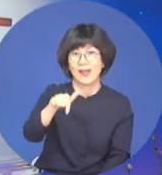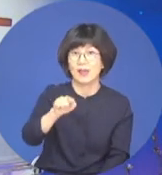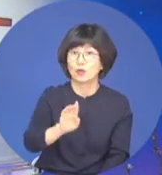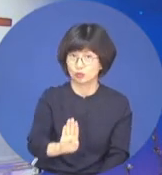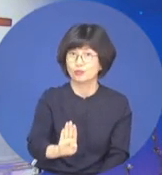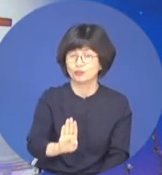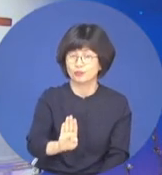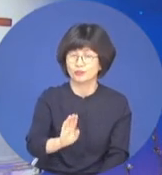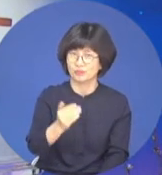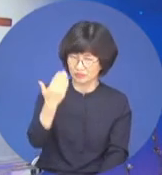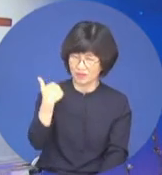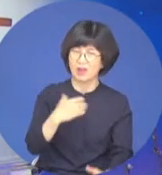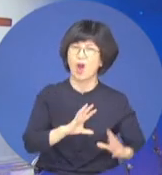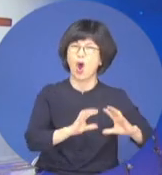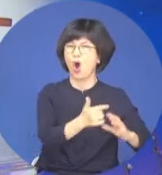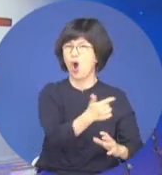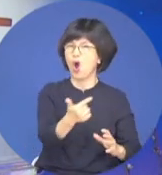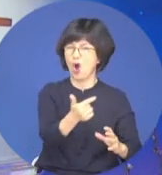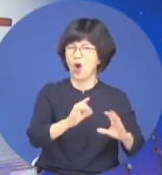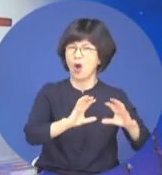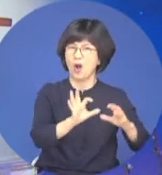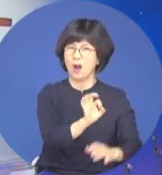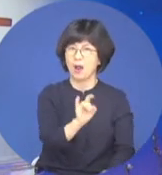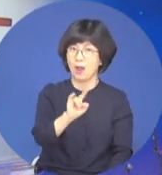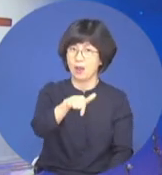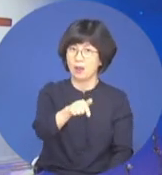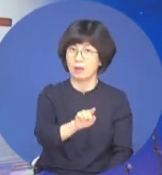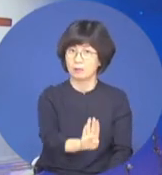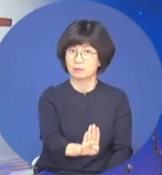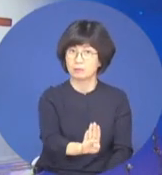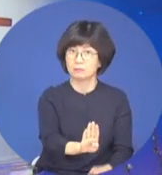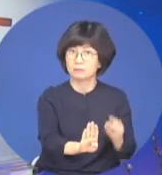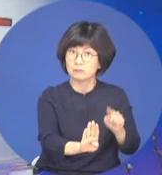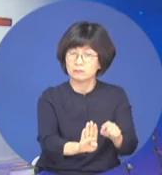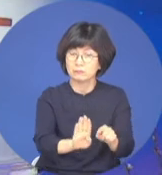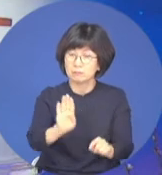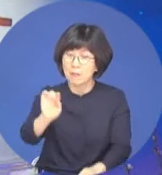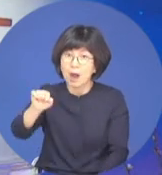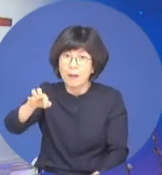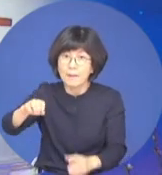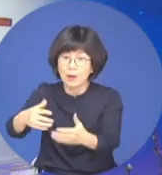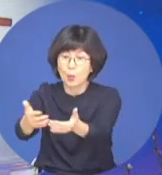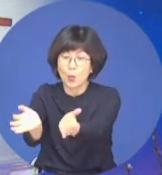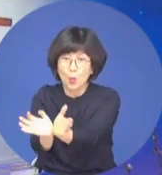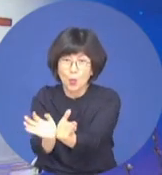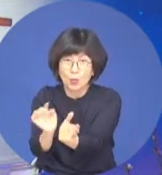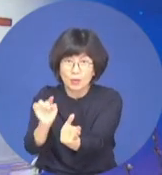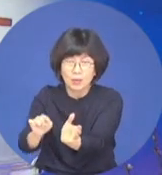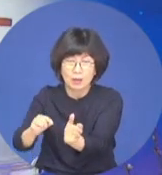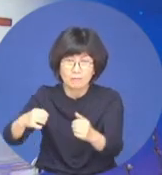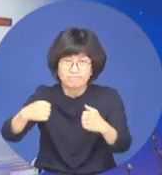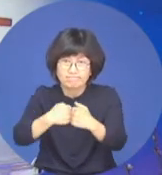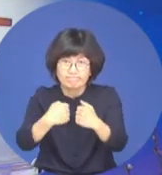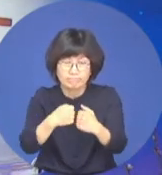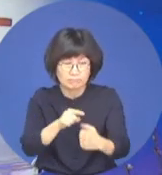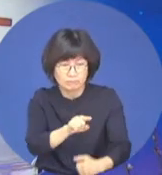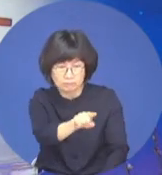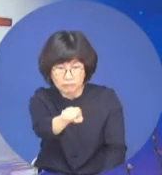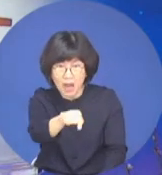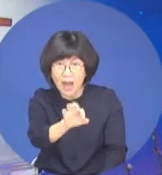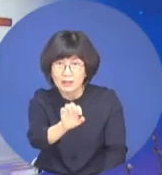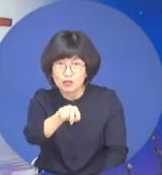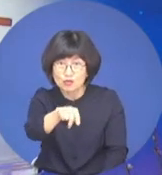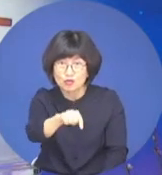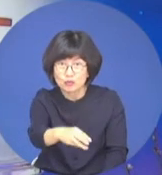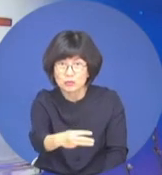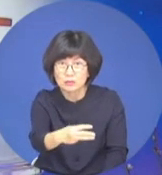제국이었습니다. 큰 나라였는데 이 바벨론이 서진과 남진을 통해서 아수르를 확실하게 정리하게 되면 그